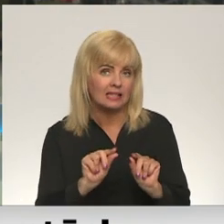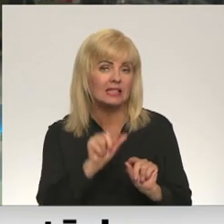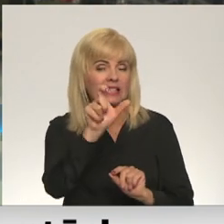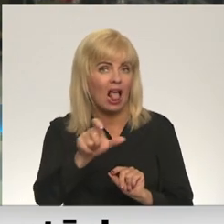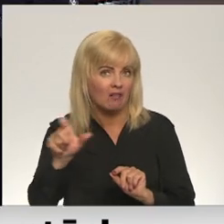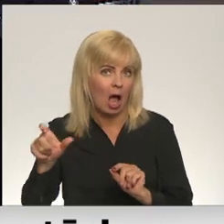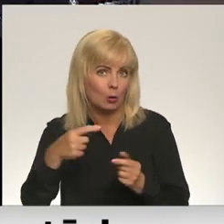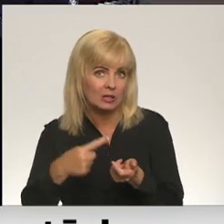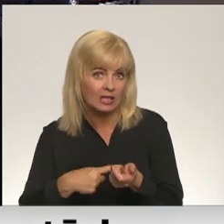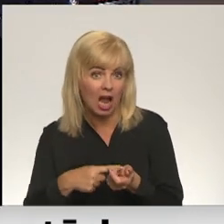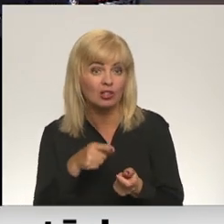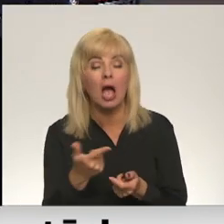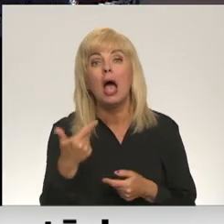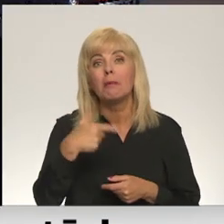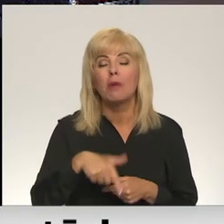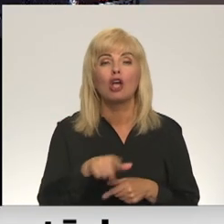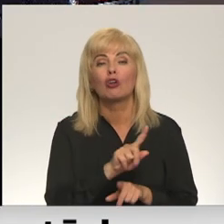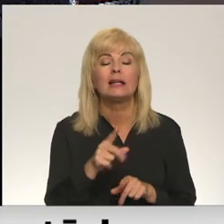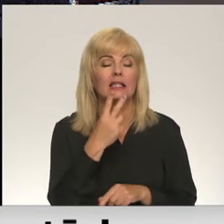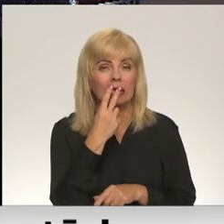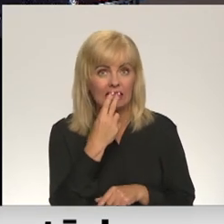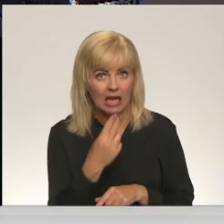skaits. Patreiz tas izstās pēc